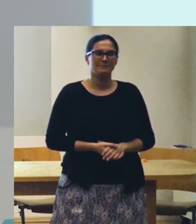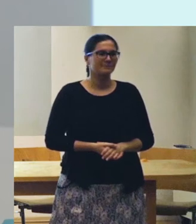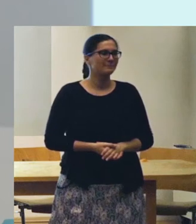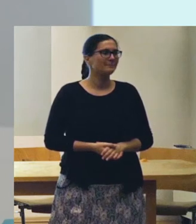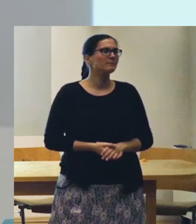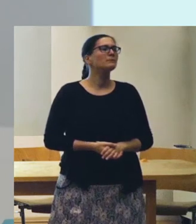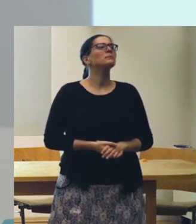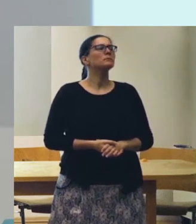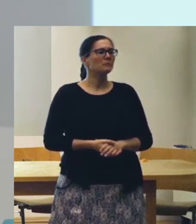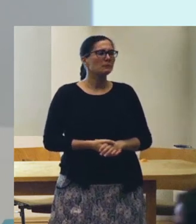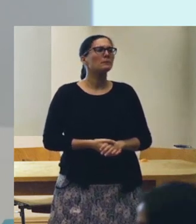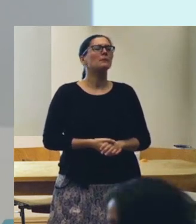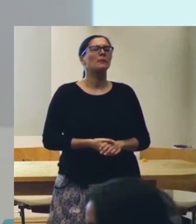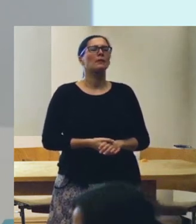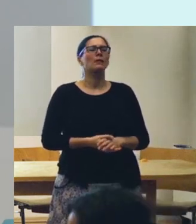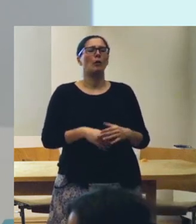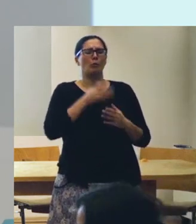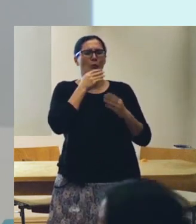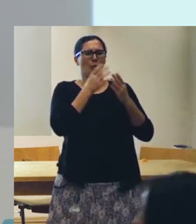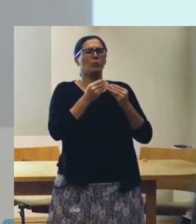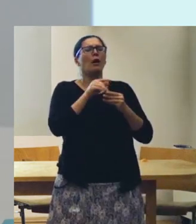které jsou pak dále rozvedené na tom papíru.